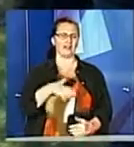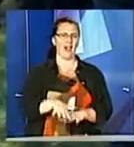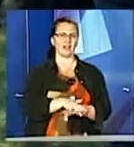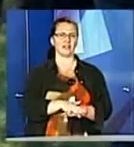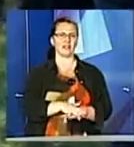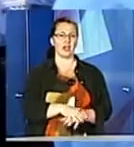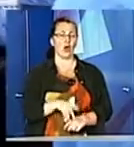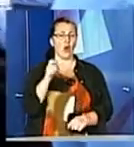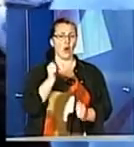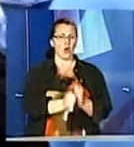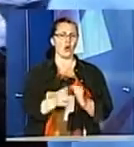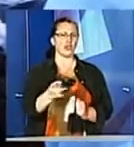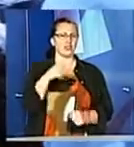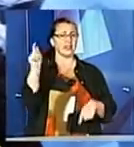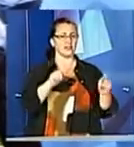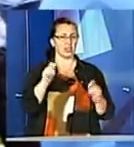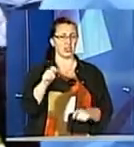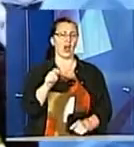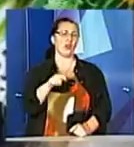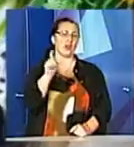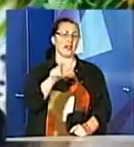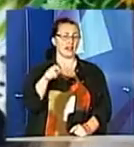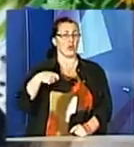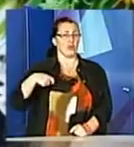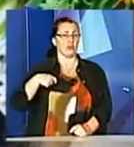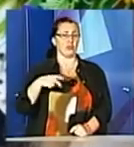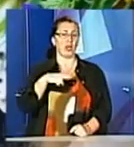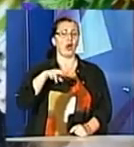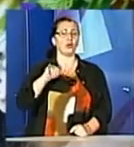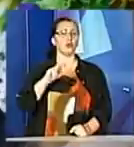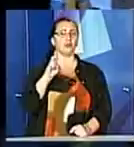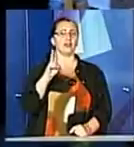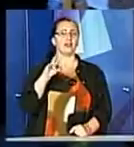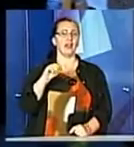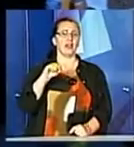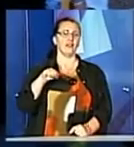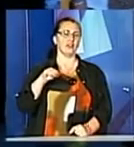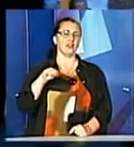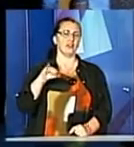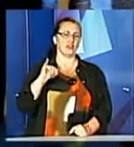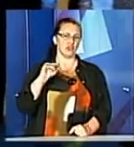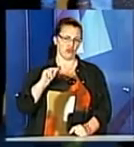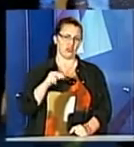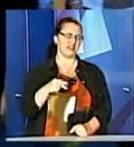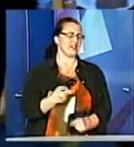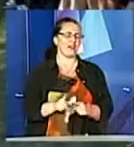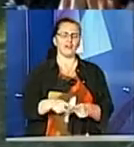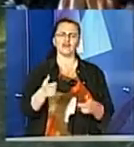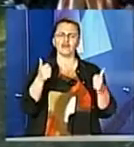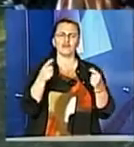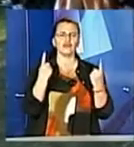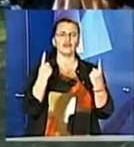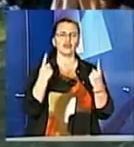захід приїжджає і народний депутат Ярослав Дубневич. Такі фестивалі об'єднують нації, і вони вкрай необхідні для молоді, аби виховувати